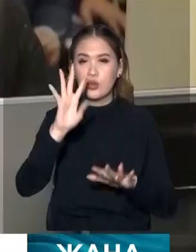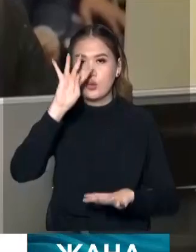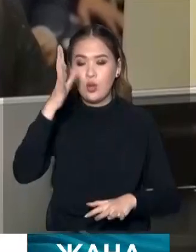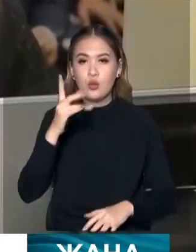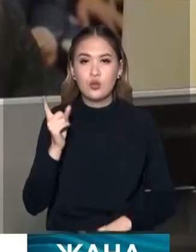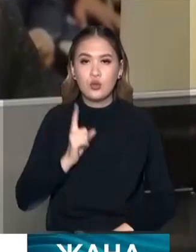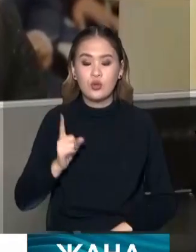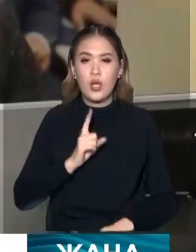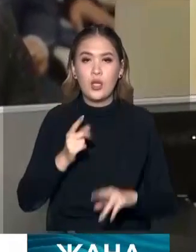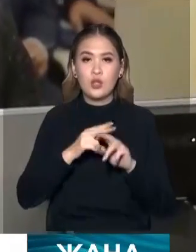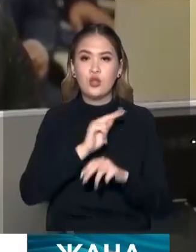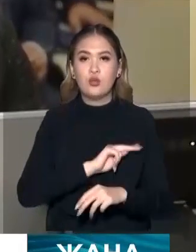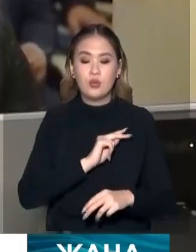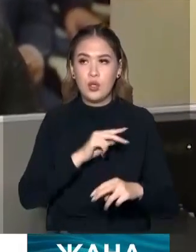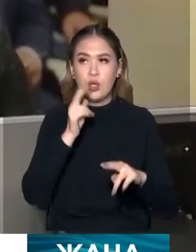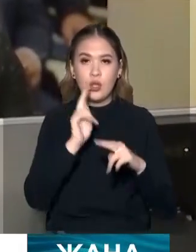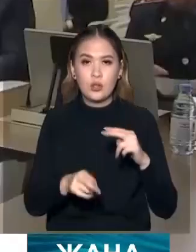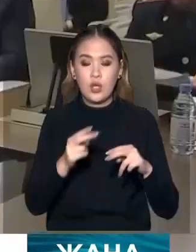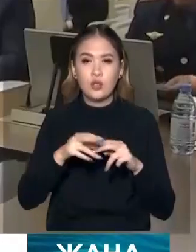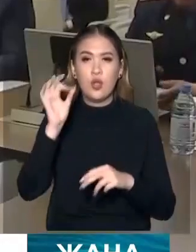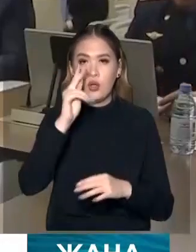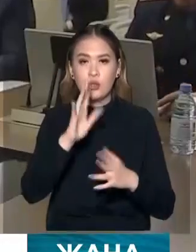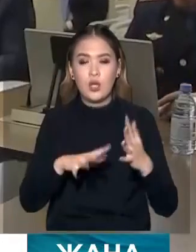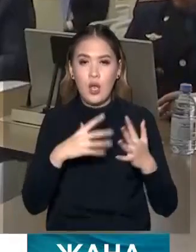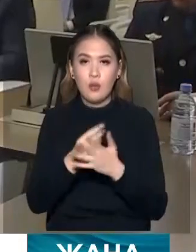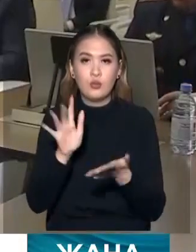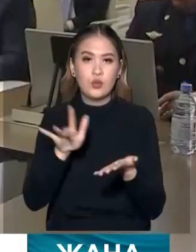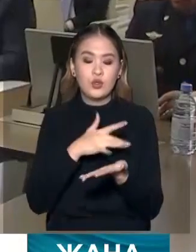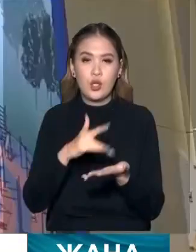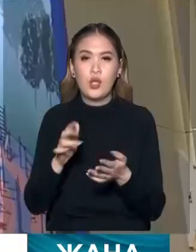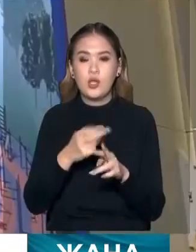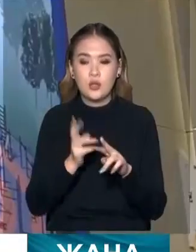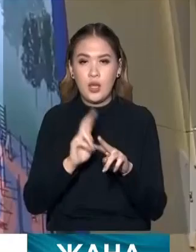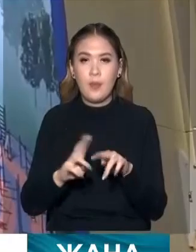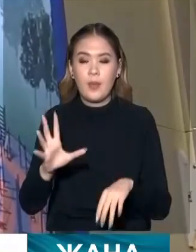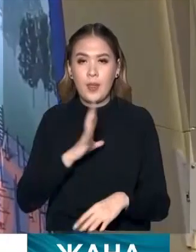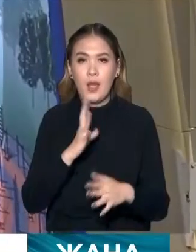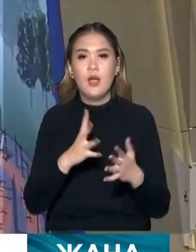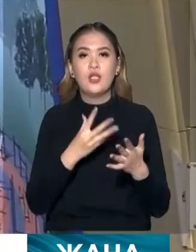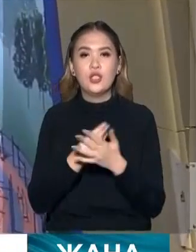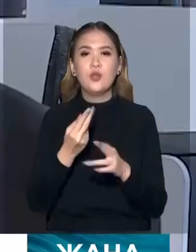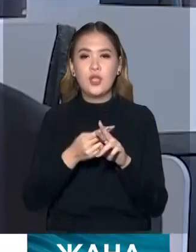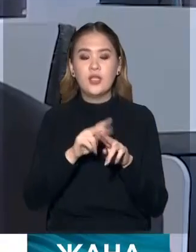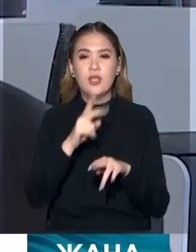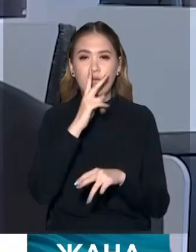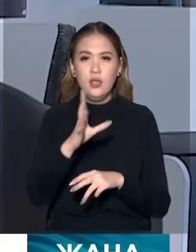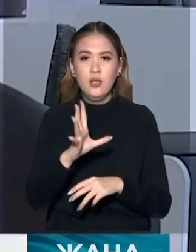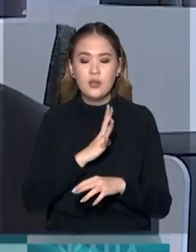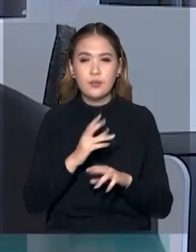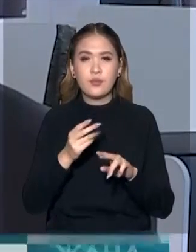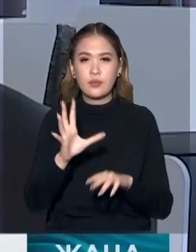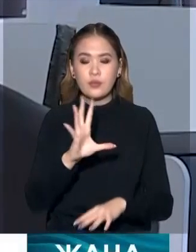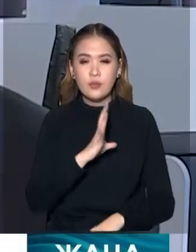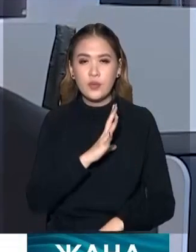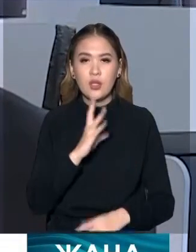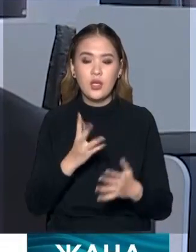күтіп жүр. Жұмысты аяқтау үшін 150 миллион теңге қаржы бөлінді. Бюджеттен емес, жемқорлар жымқырған ақша қайтарылды. Мектеп құрылысына